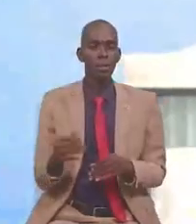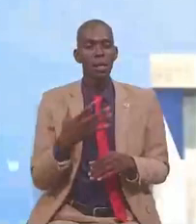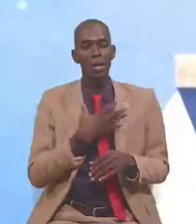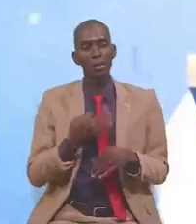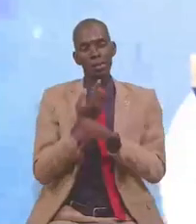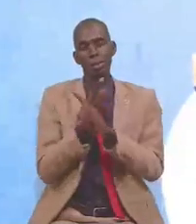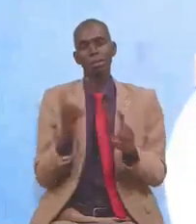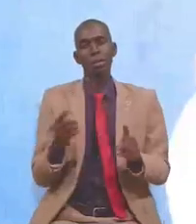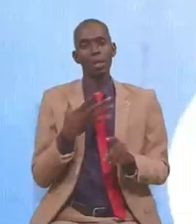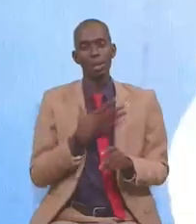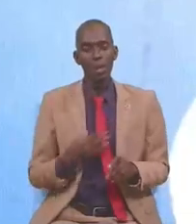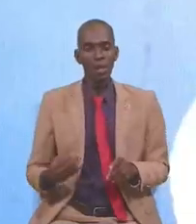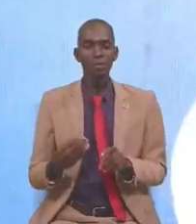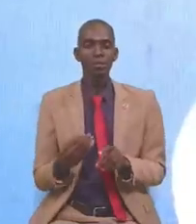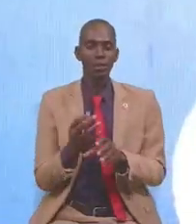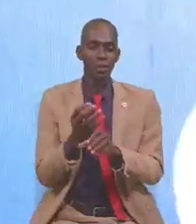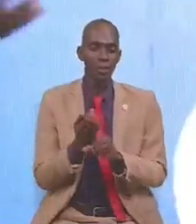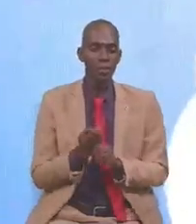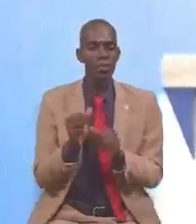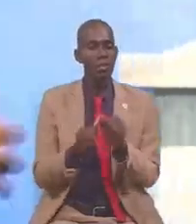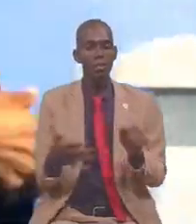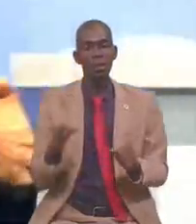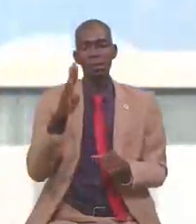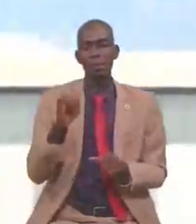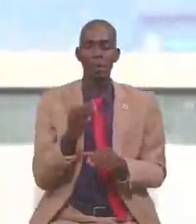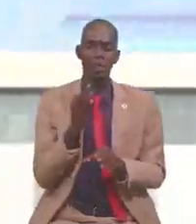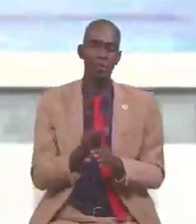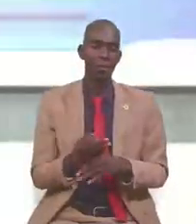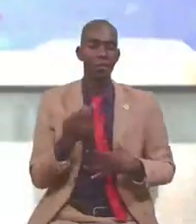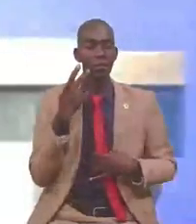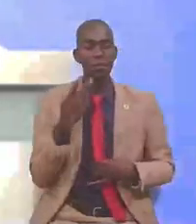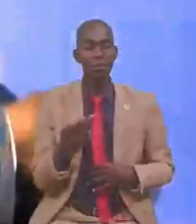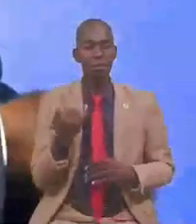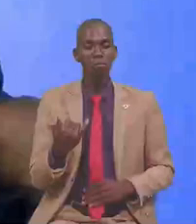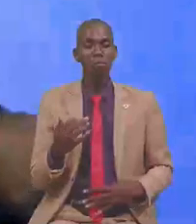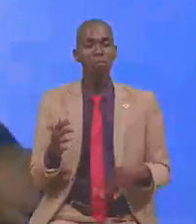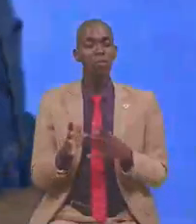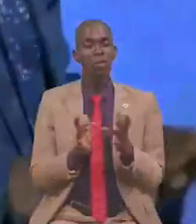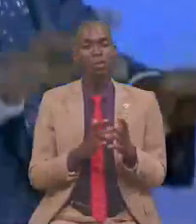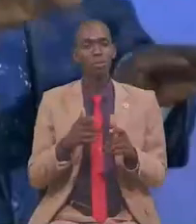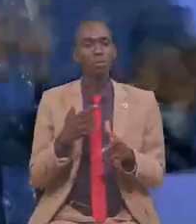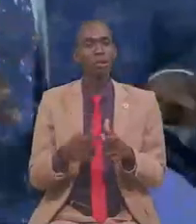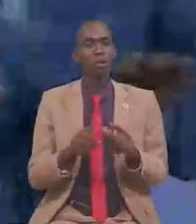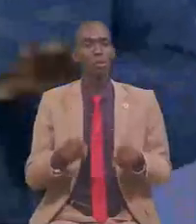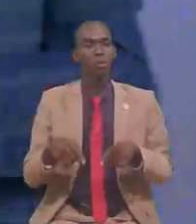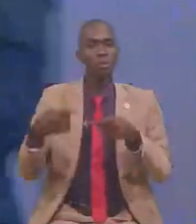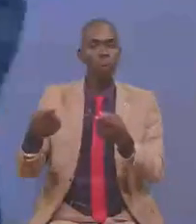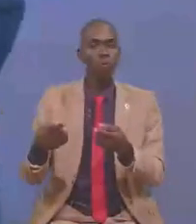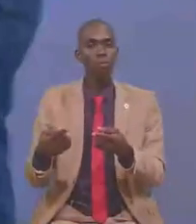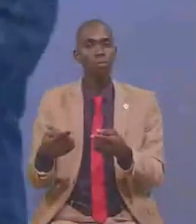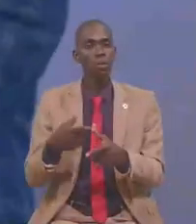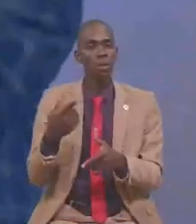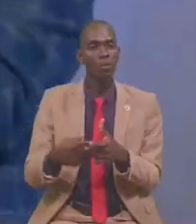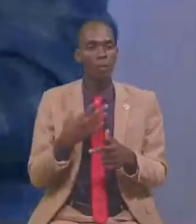nous recevons tout par la foi. Et Matthieu 15 et le verset